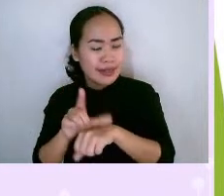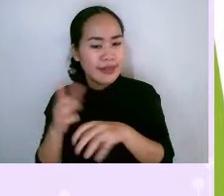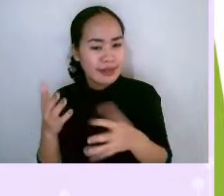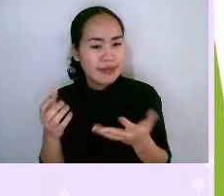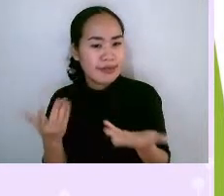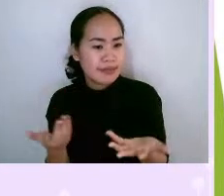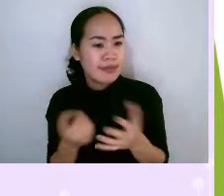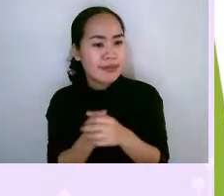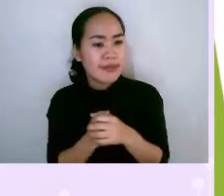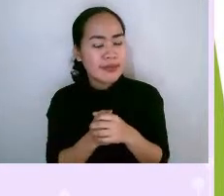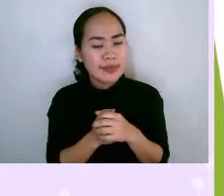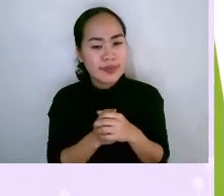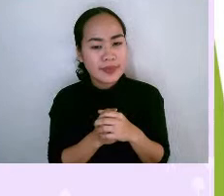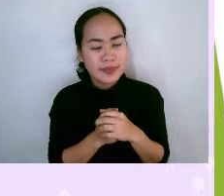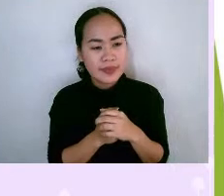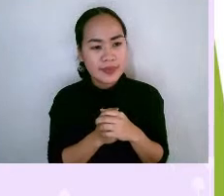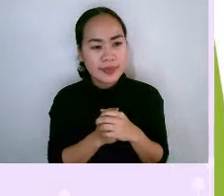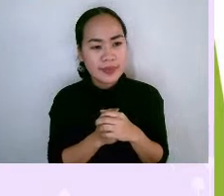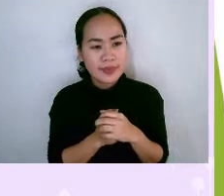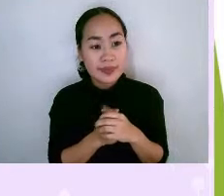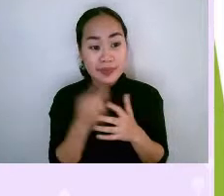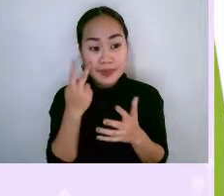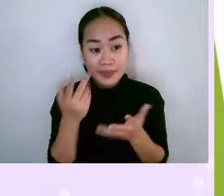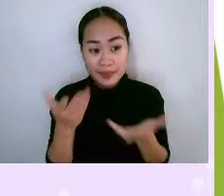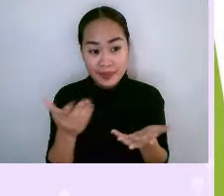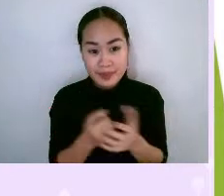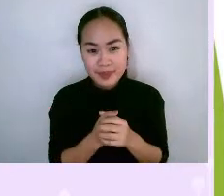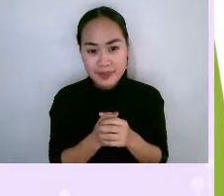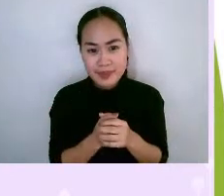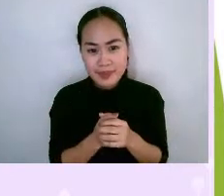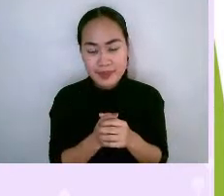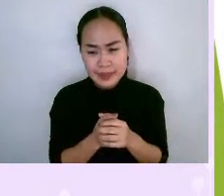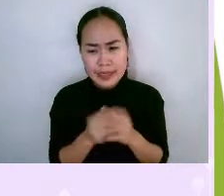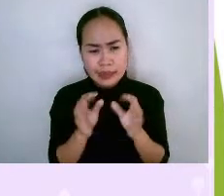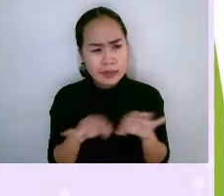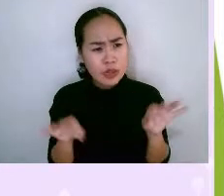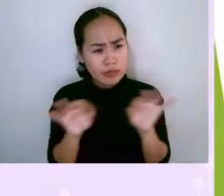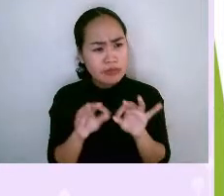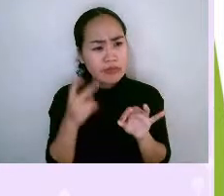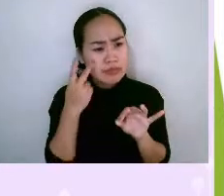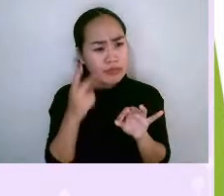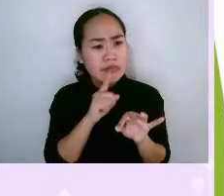Okay, so ayan. And then ito rin po, isang importanteng